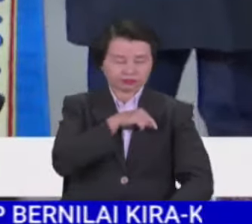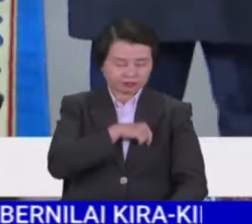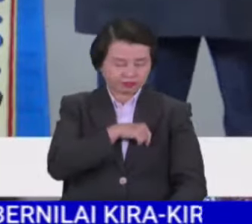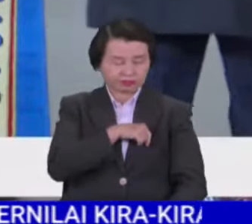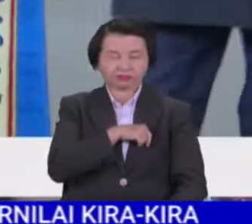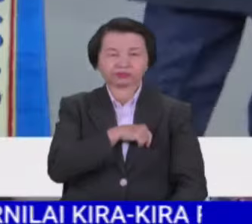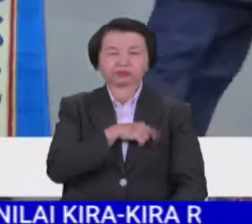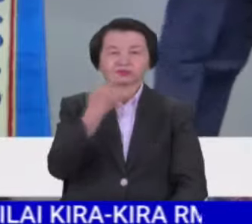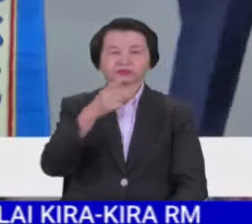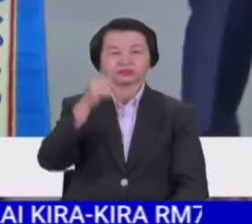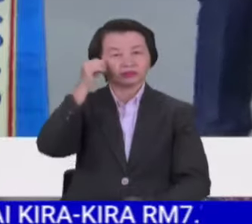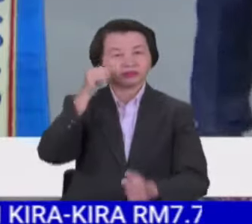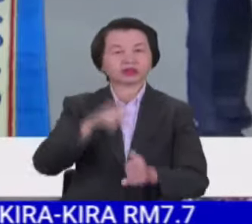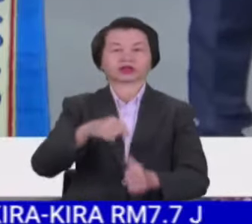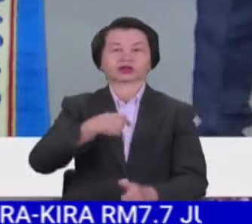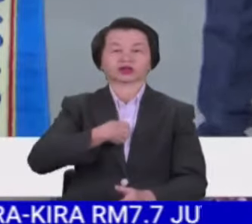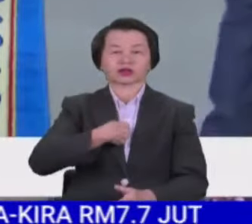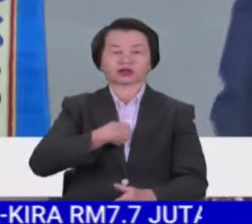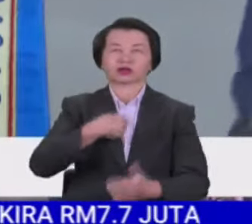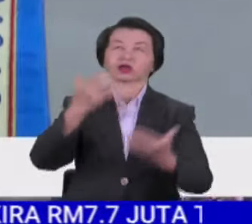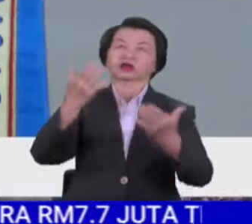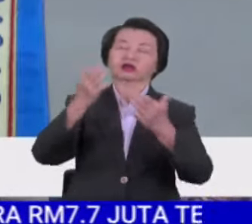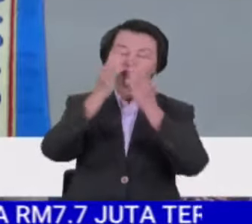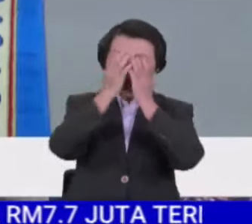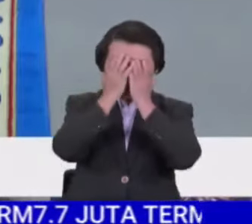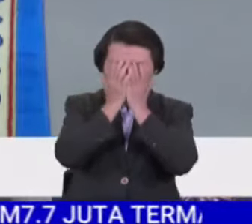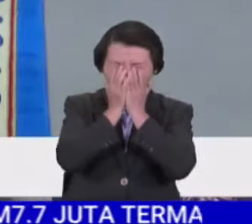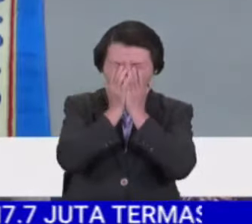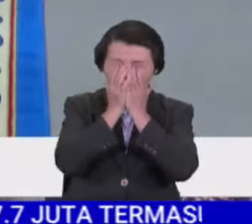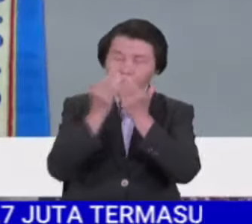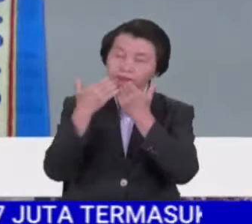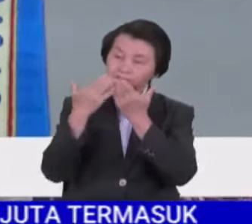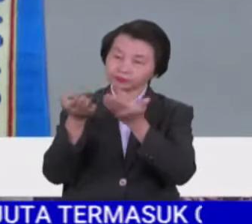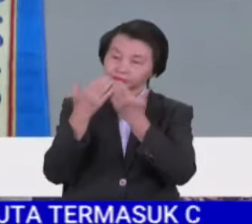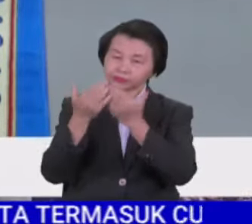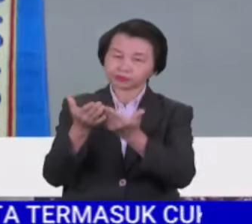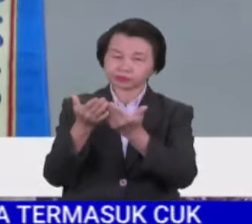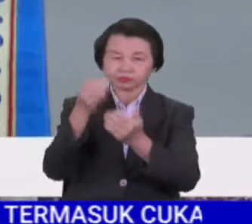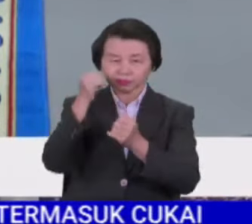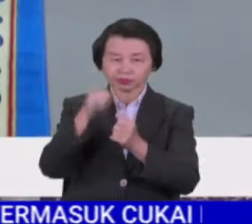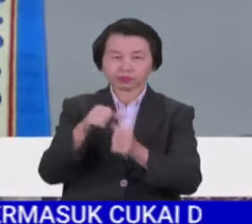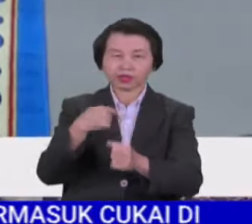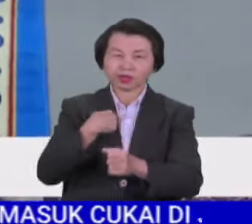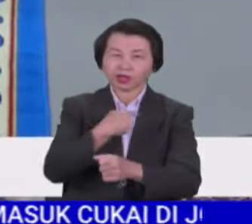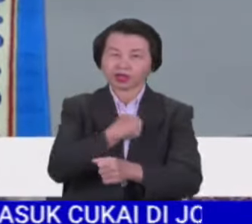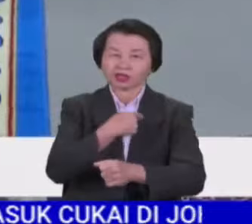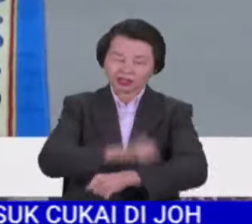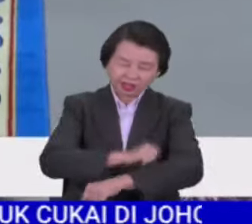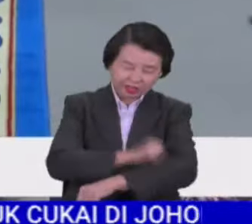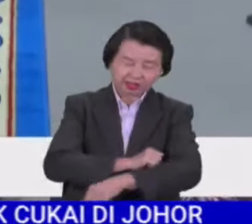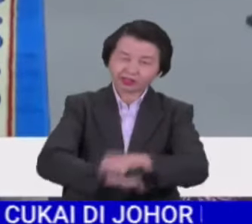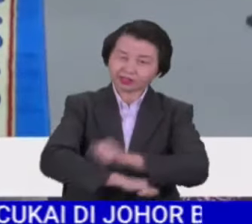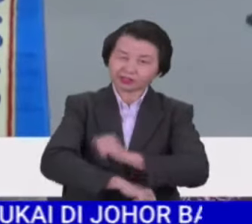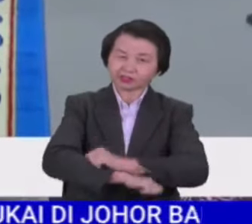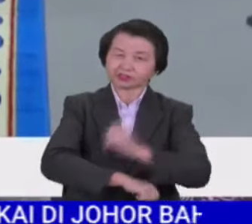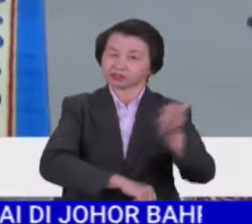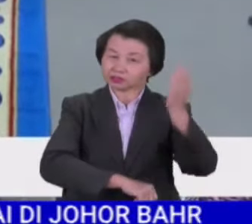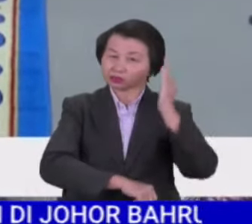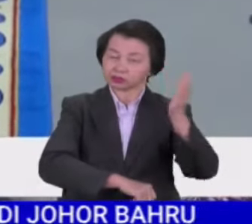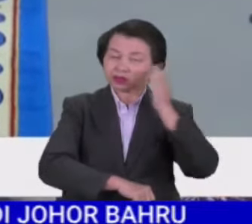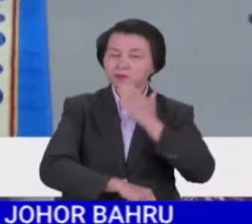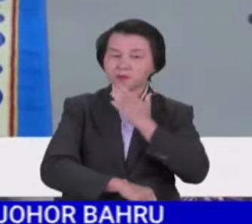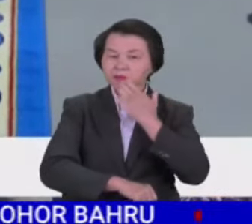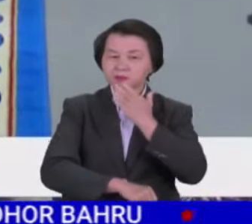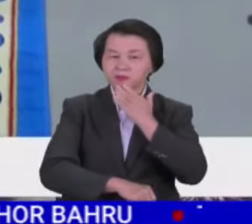negara tapi syukur alhamdulillah Terima kasih Kena apa nih ijazah kapal